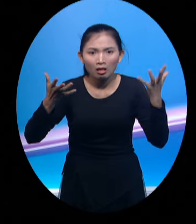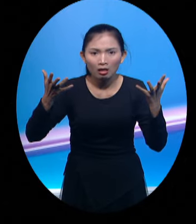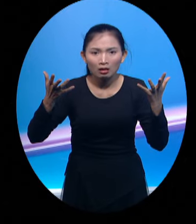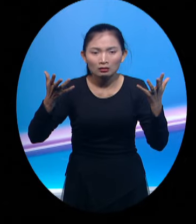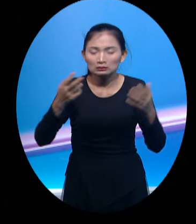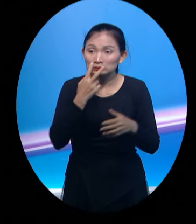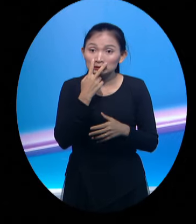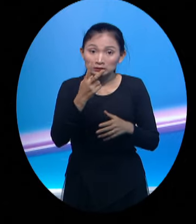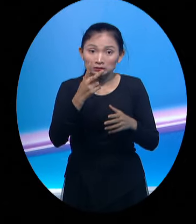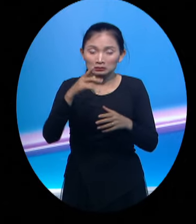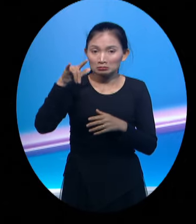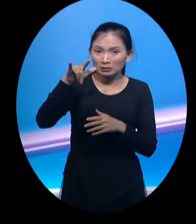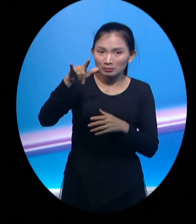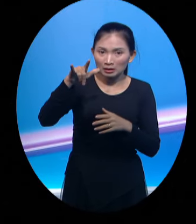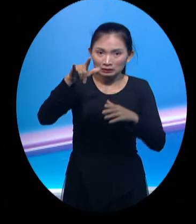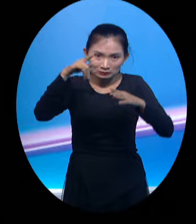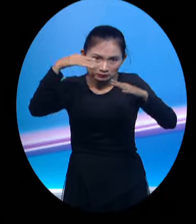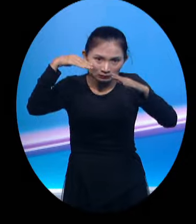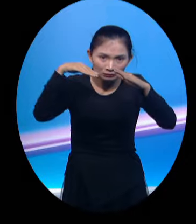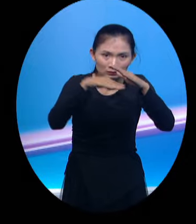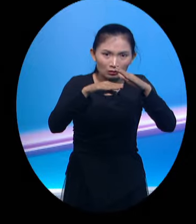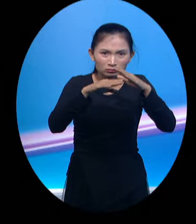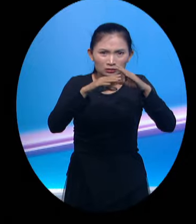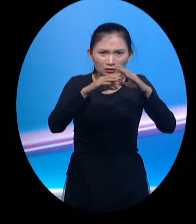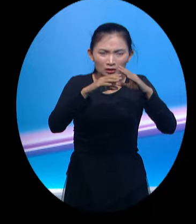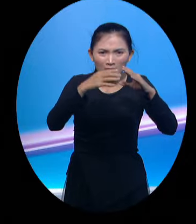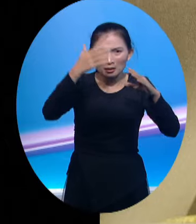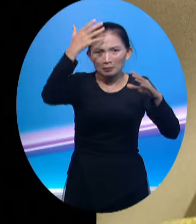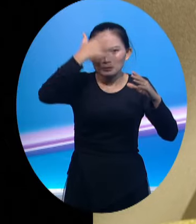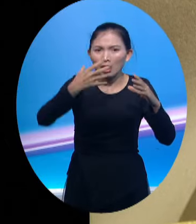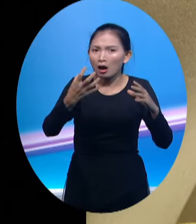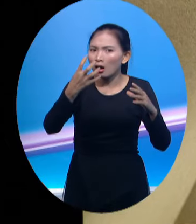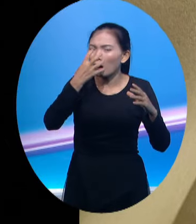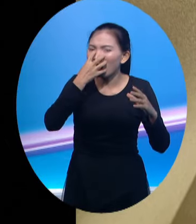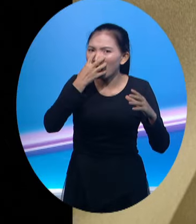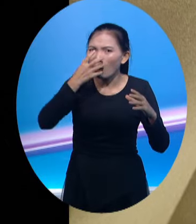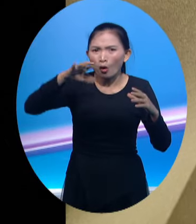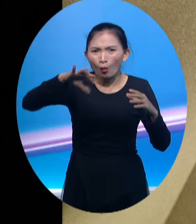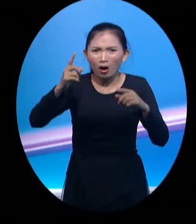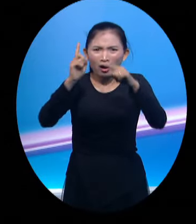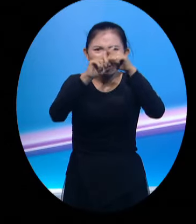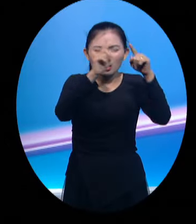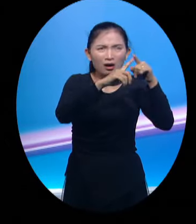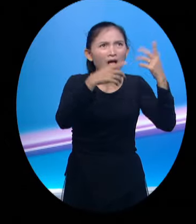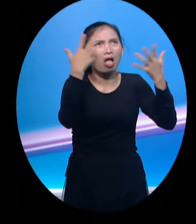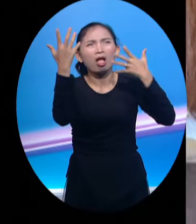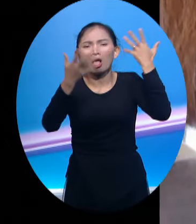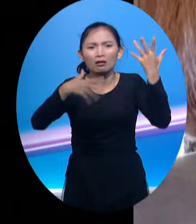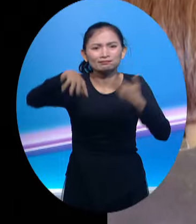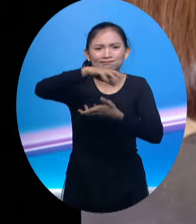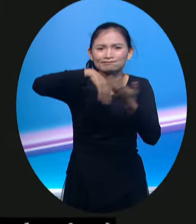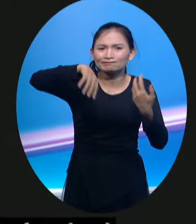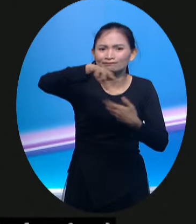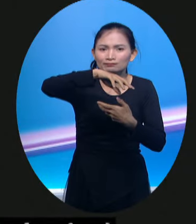sau sự cố cho thấy những lỗ thủng trên Ngăn chứa hành lý mặt nạ dưỡng khí và những tấm treo cửa treo lủng lẳng Trên Trận máy bay đột